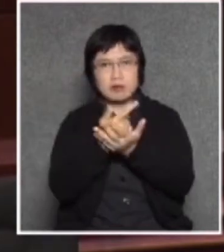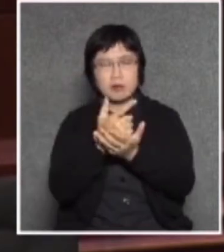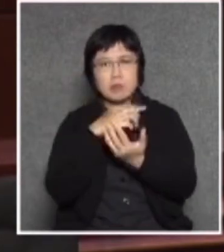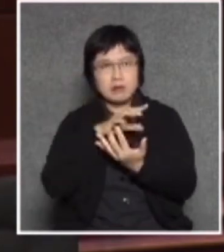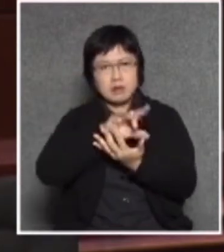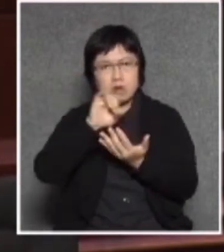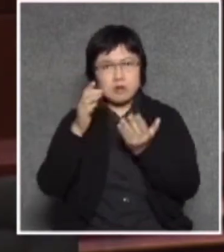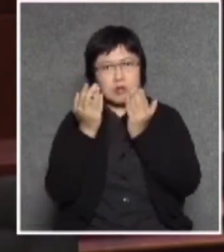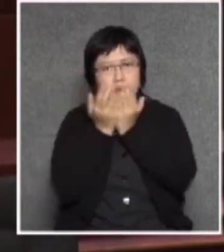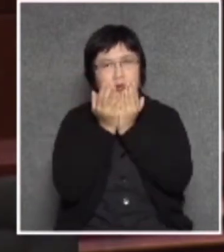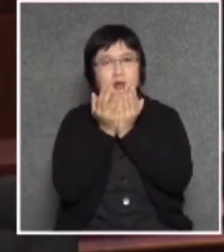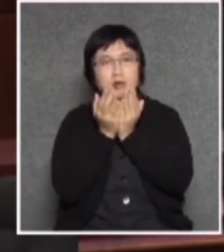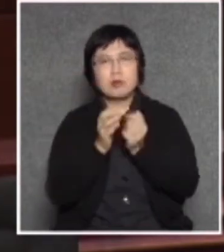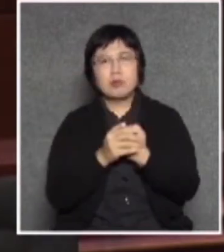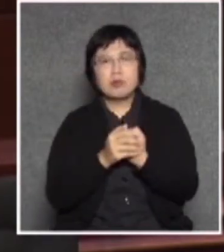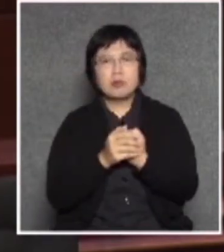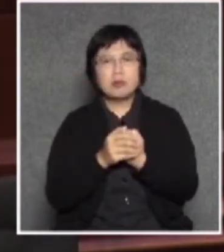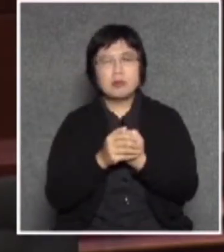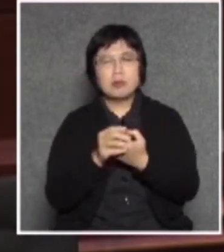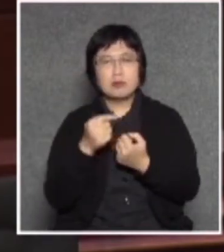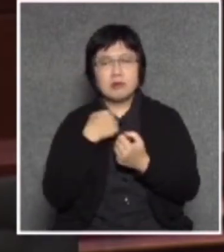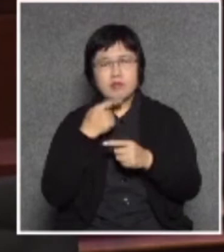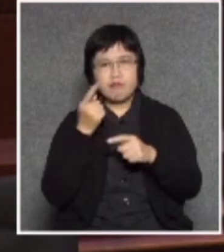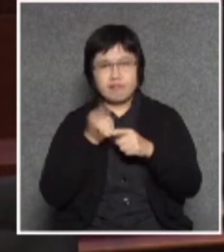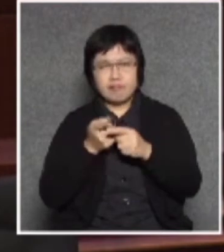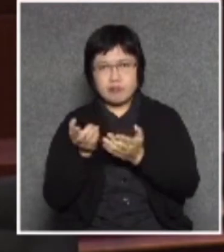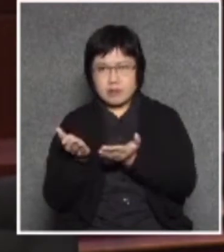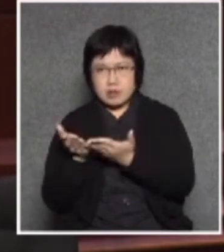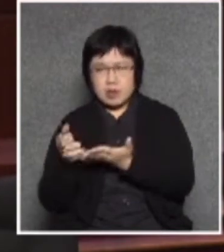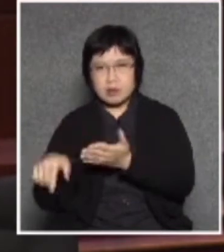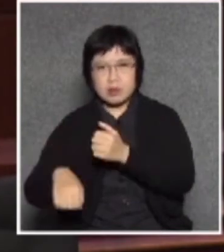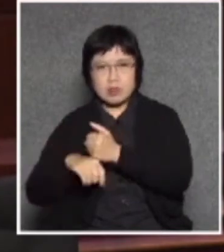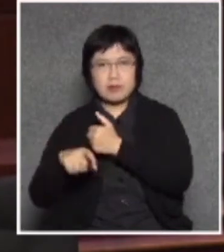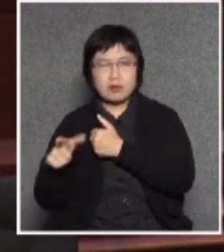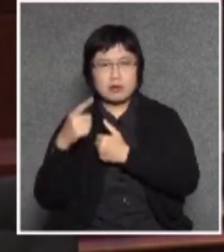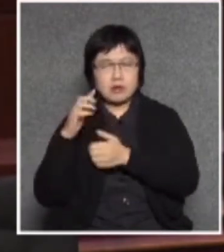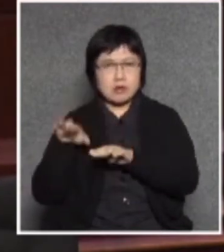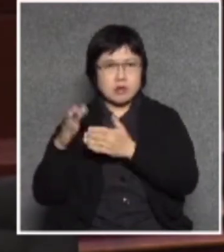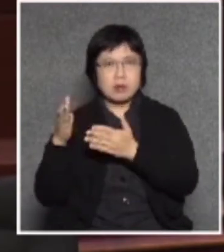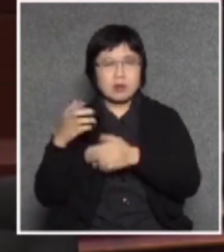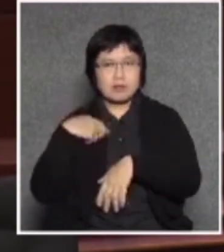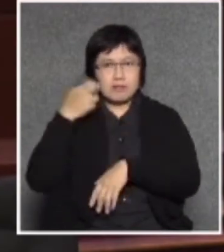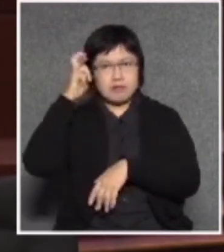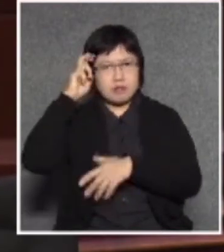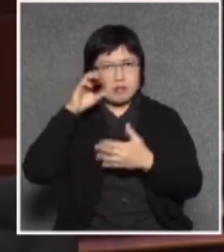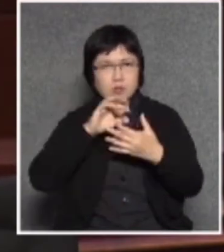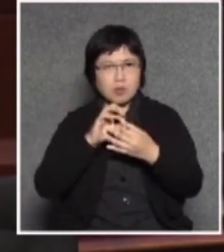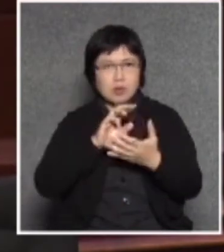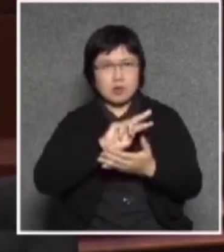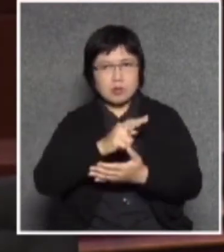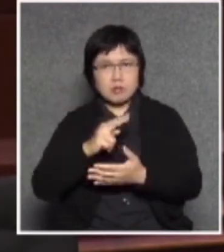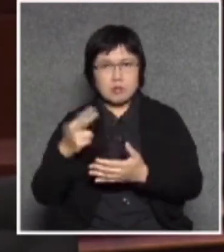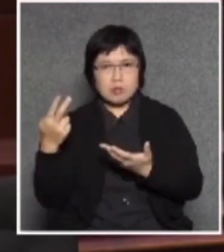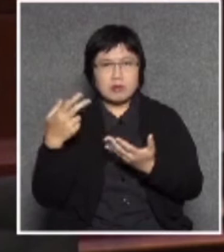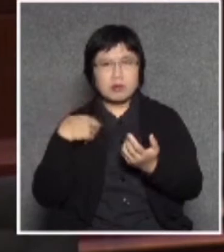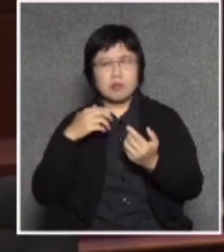候，應該要從實證為本的角度去出發，考量相關改變是否能夠達